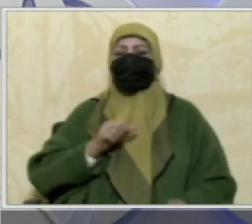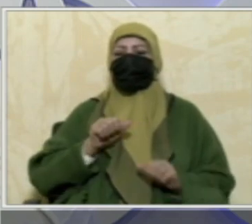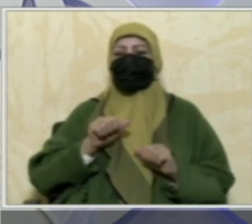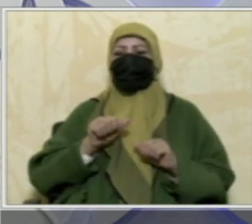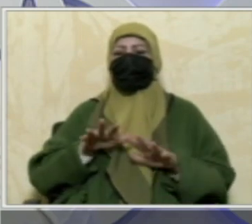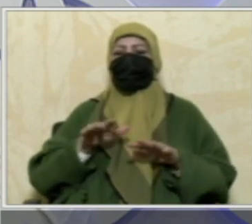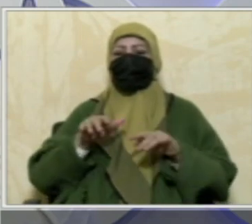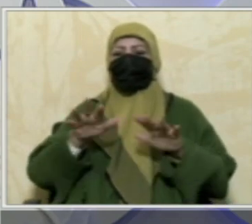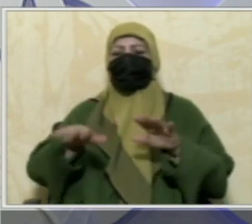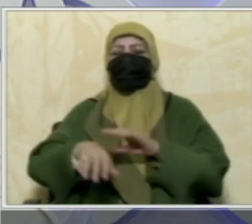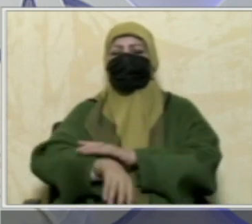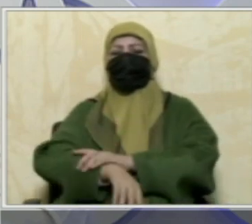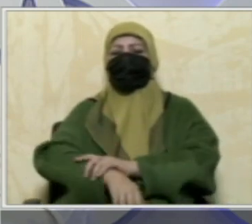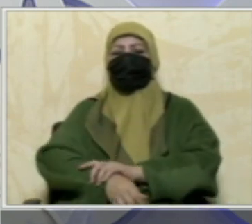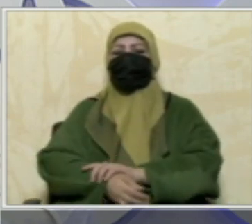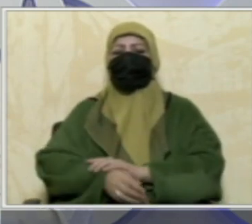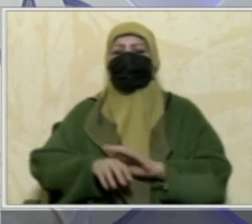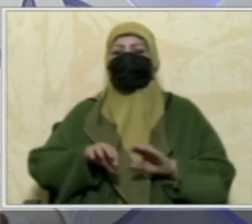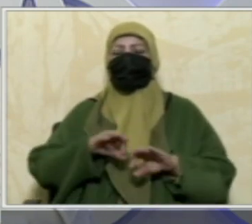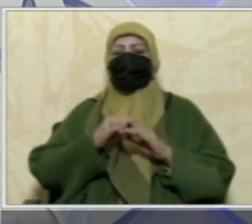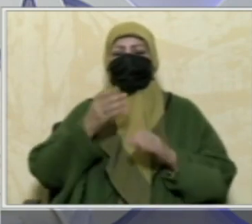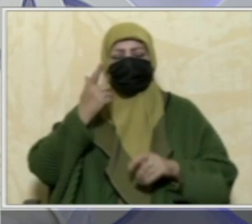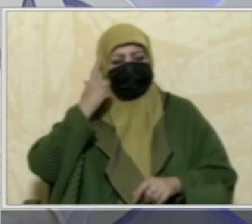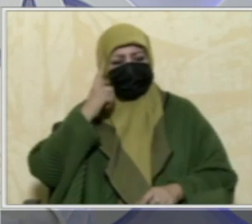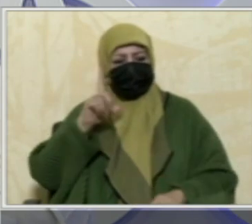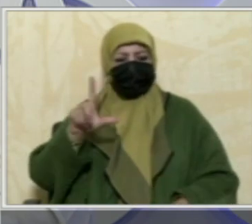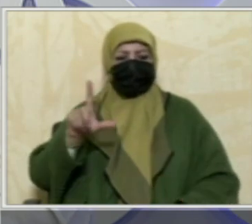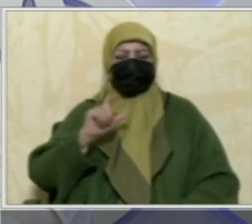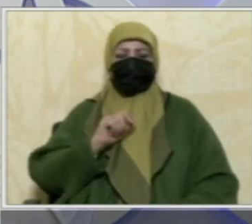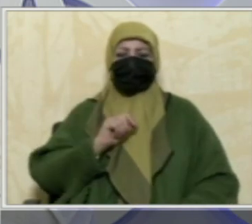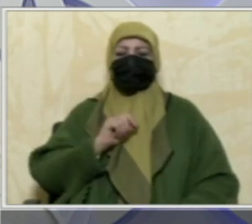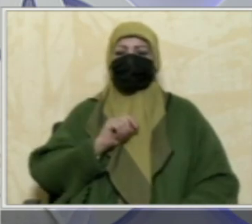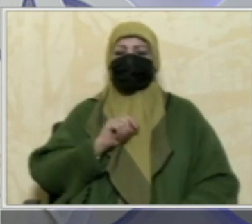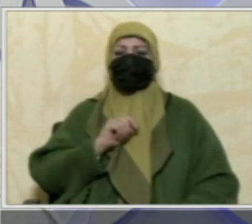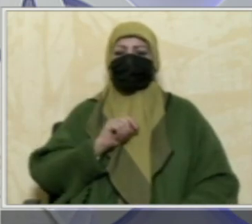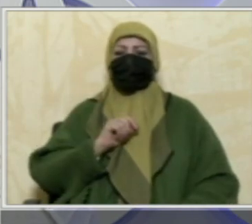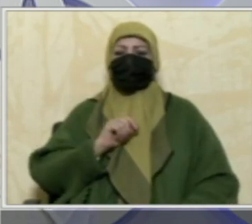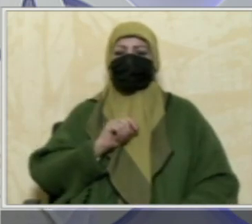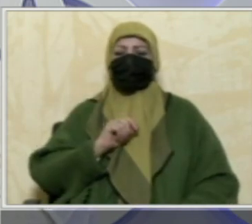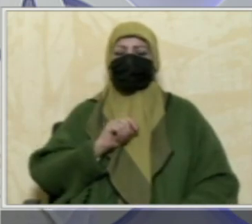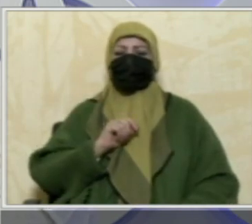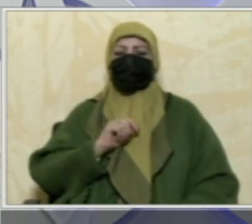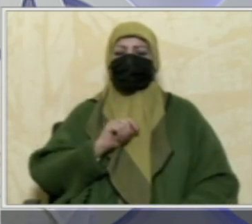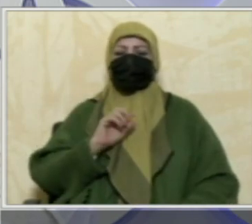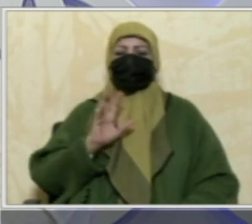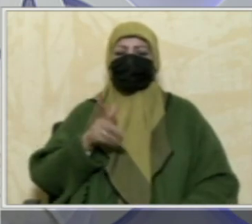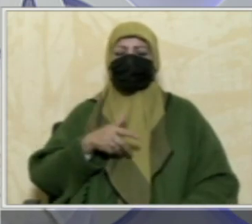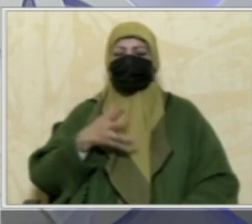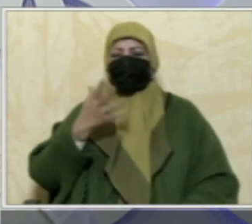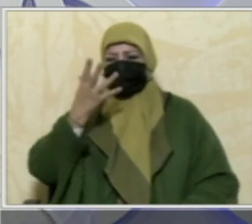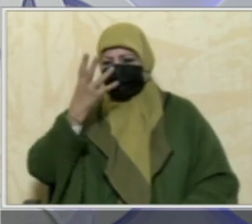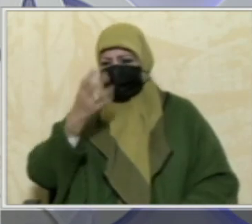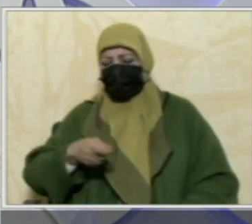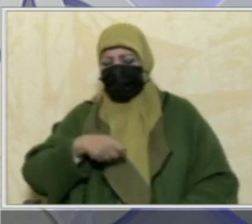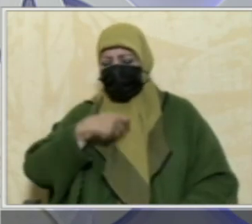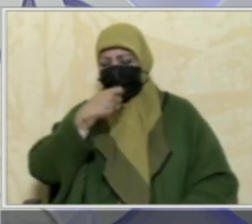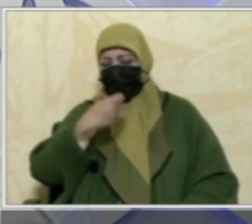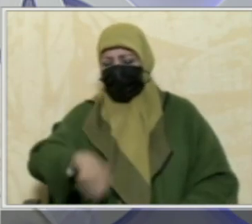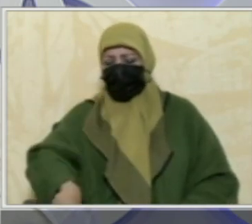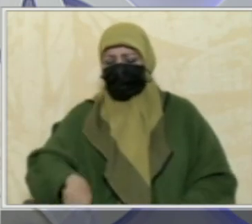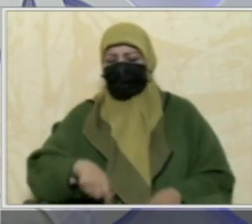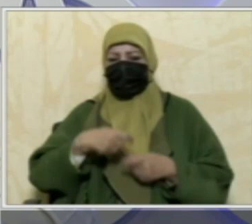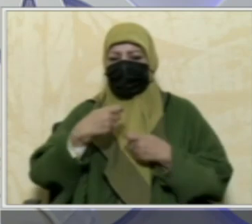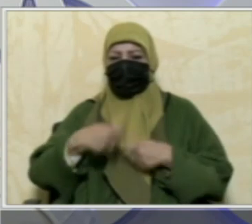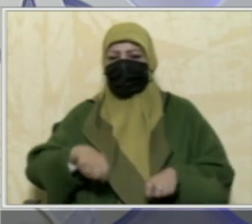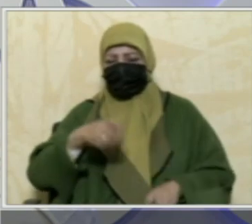مساله جماعه الصهريات الذين يسهرون في الليل خاصه لاجماع اللي يلعبوا في